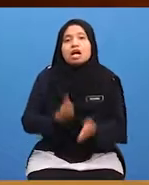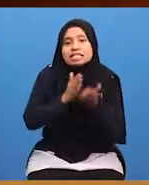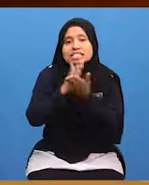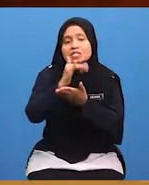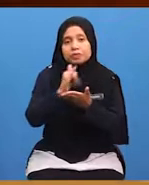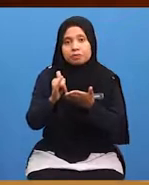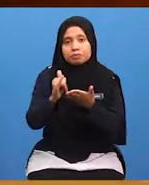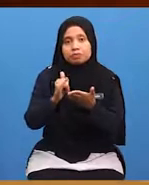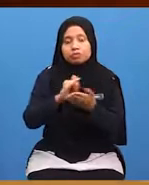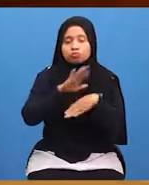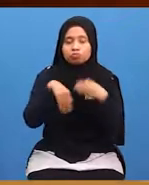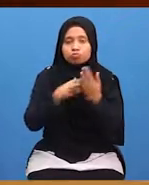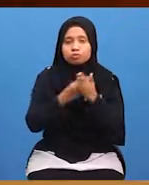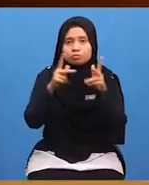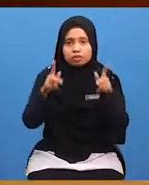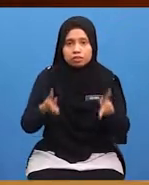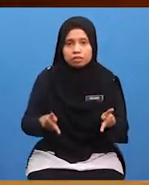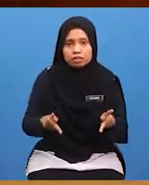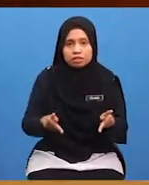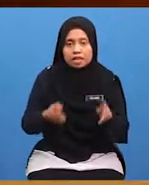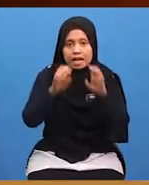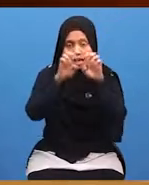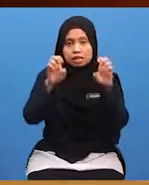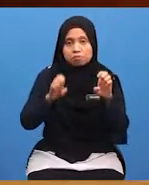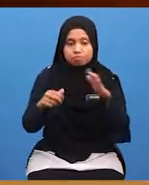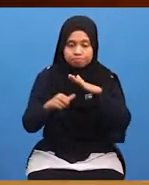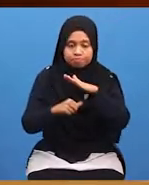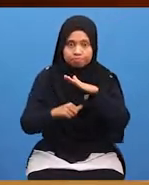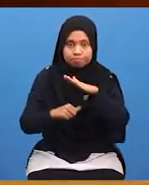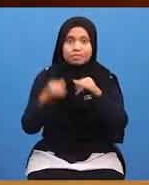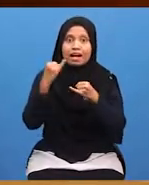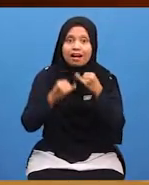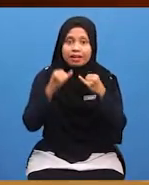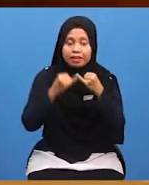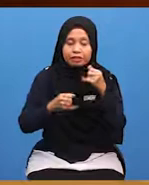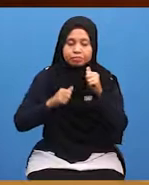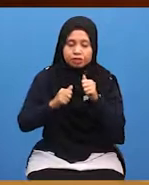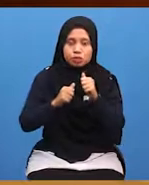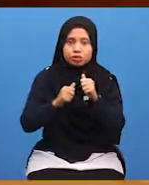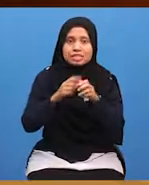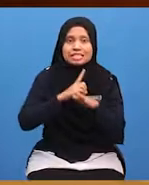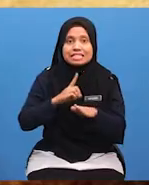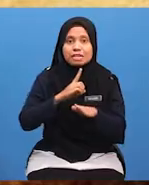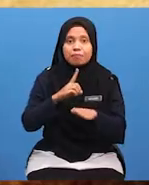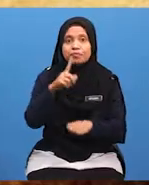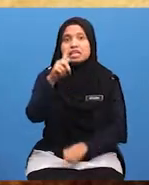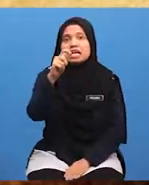Seterusnya, para pelajar sekalian, elemen terakhir dalam pendidikan menurut perspektif Islam ialah